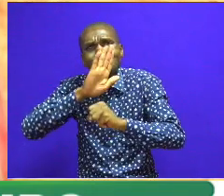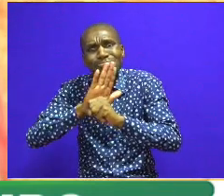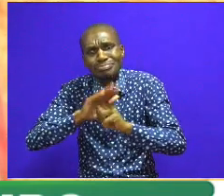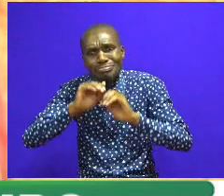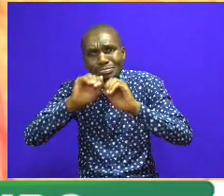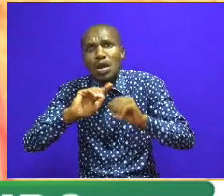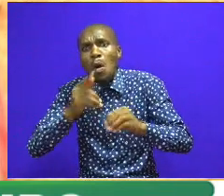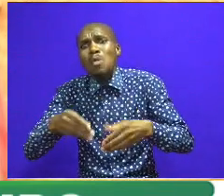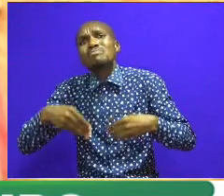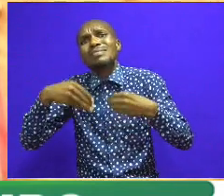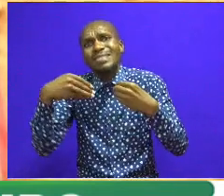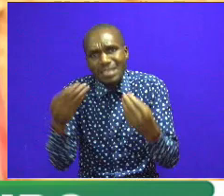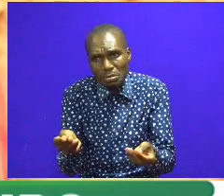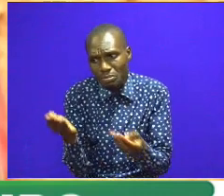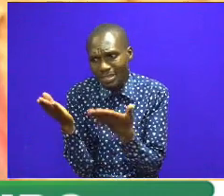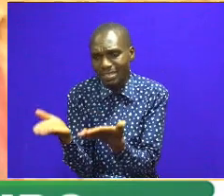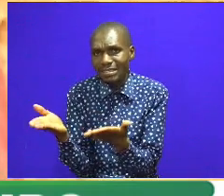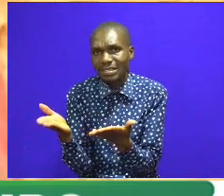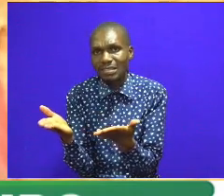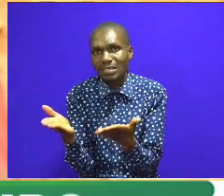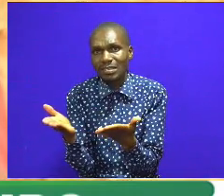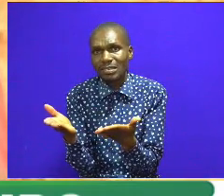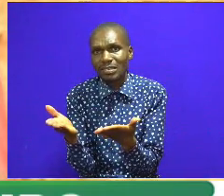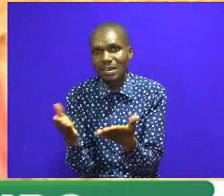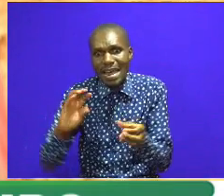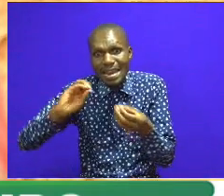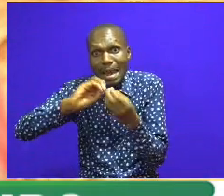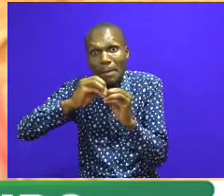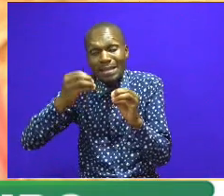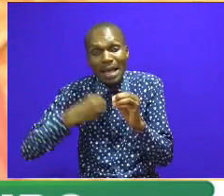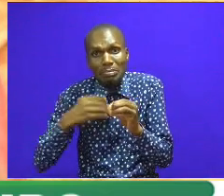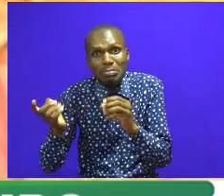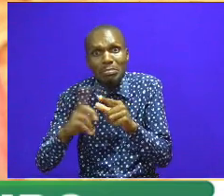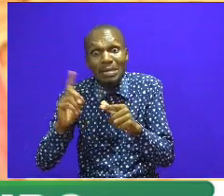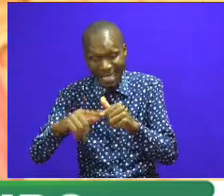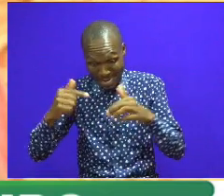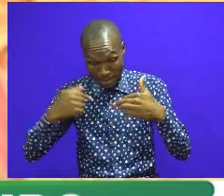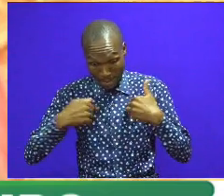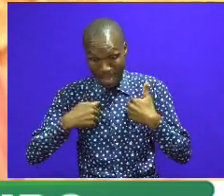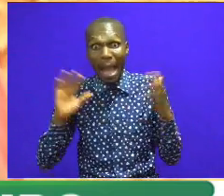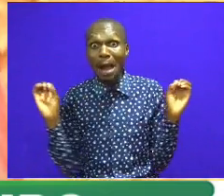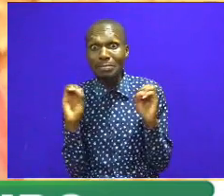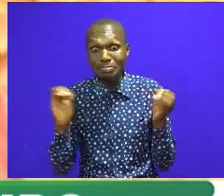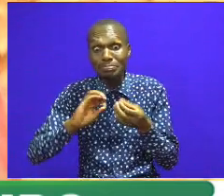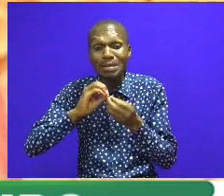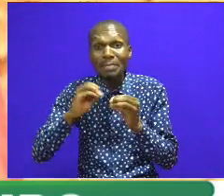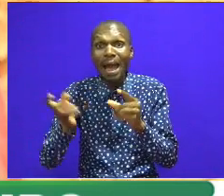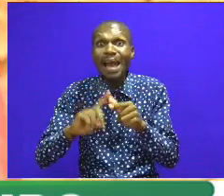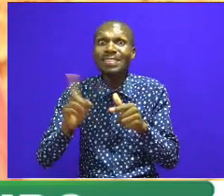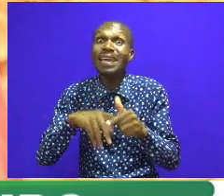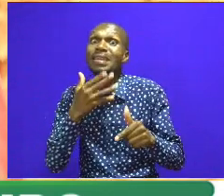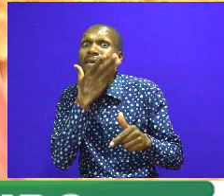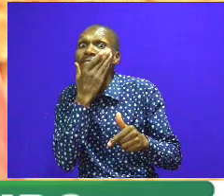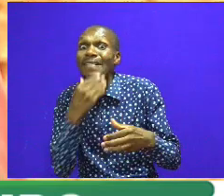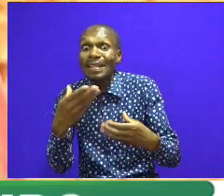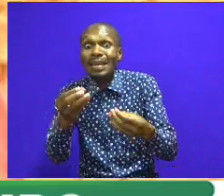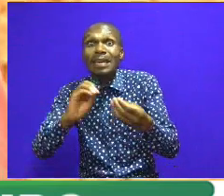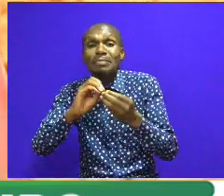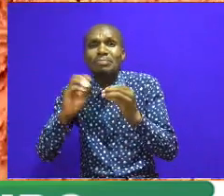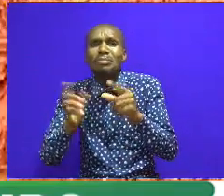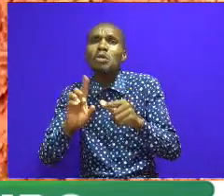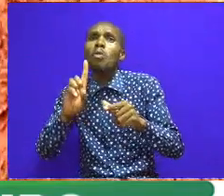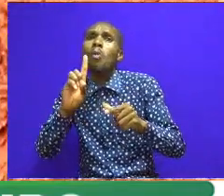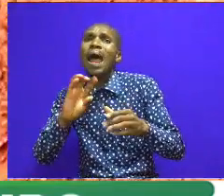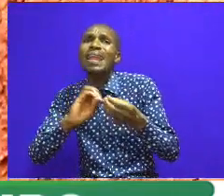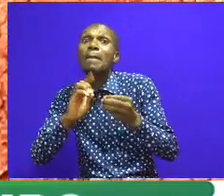ngoba ete baka, baka nyora chinamba, ntu totabuwa tinamba, totaru usetie sitata, enambe tikalite kobe ya